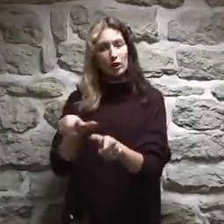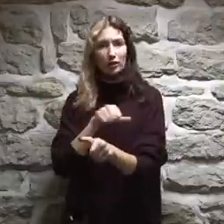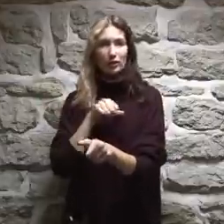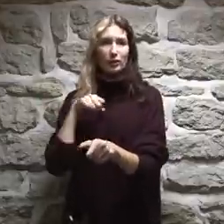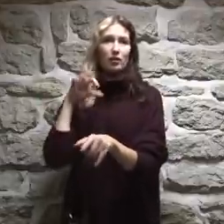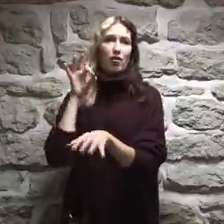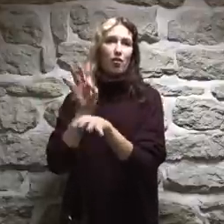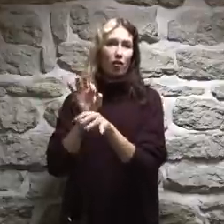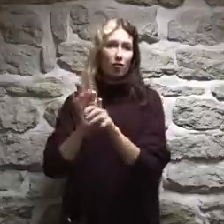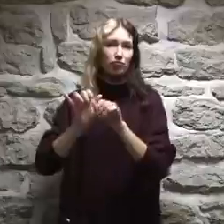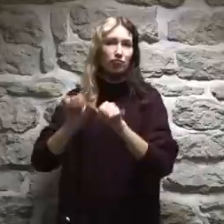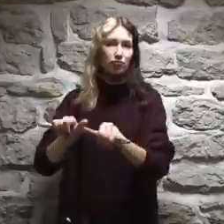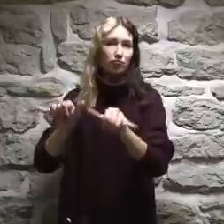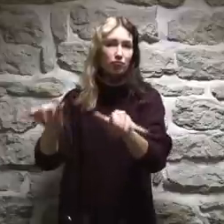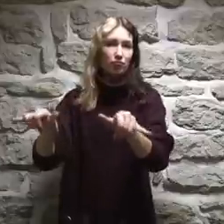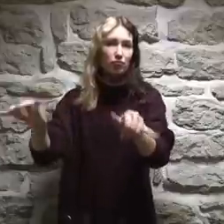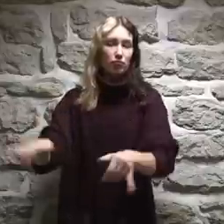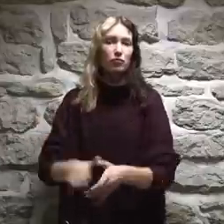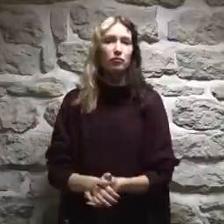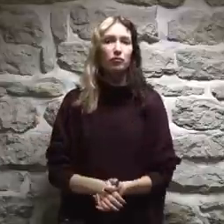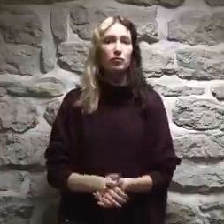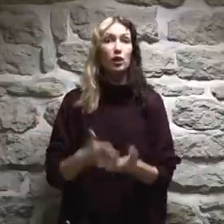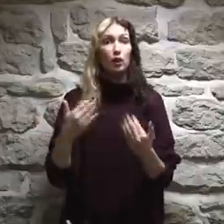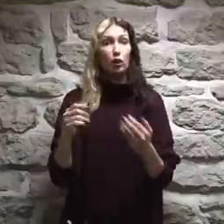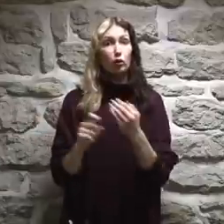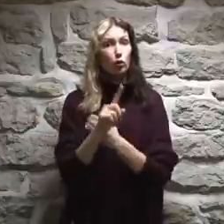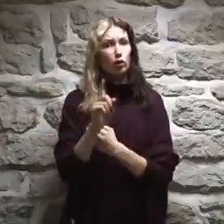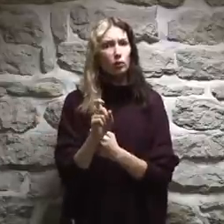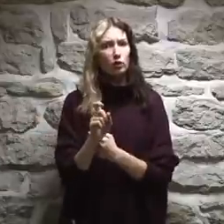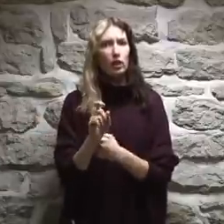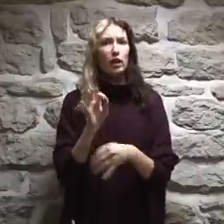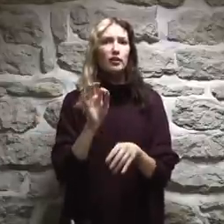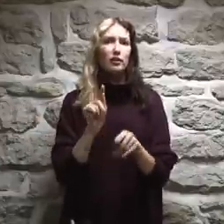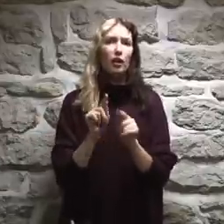sõltub sellest, et millal see nakatumine siis hakkab alla minema.